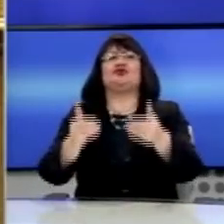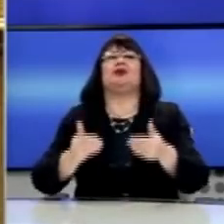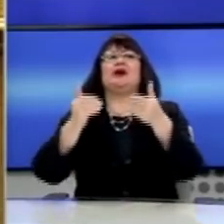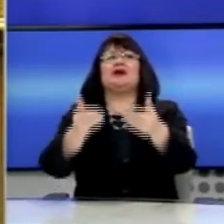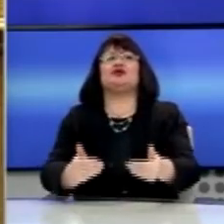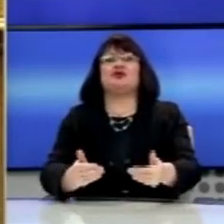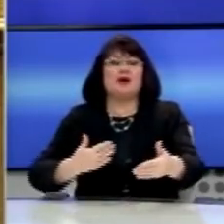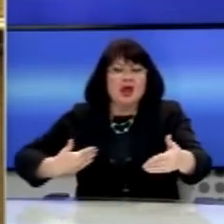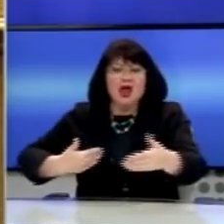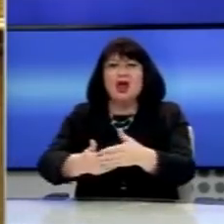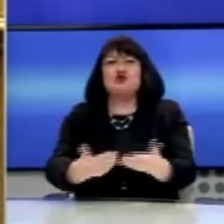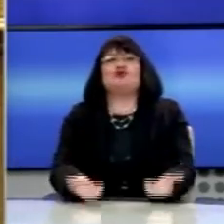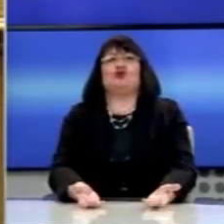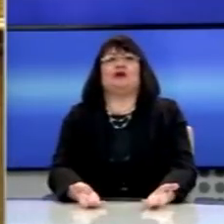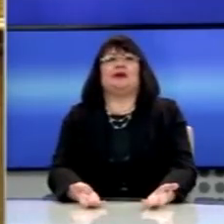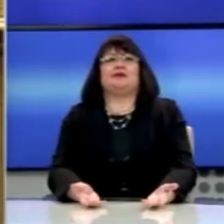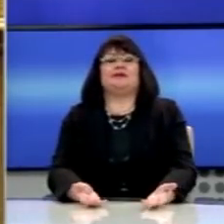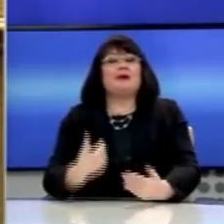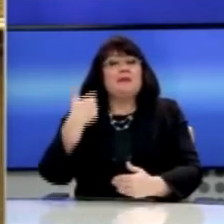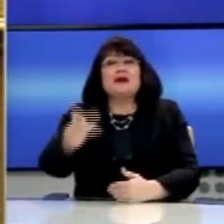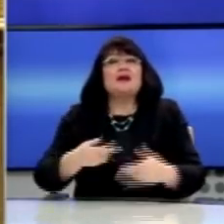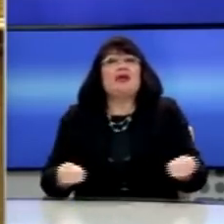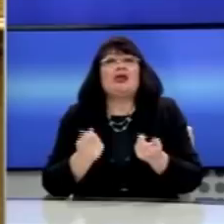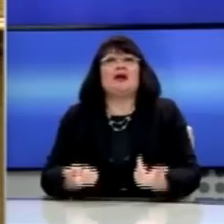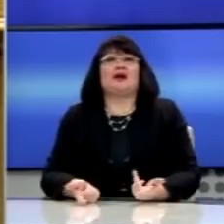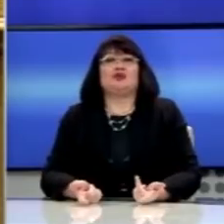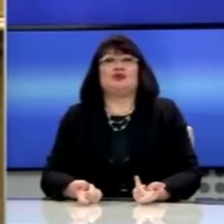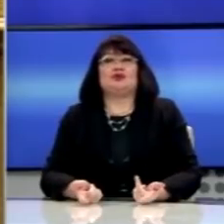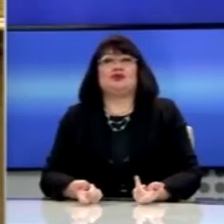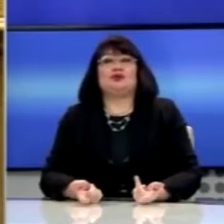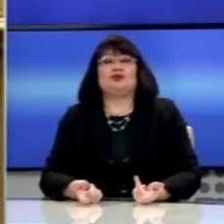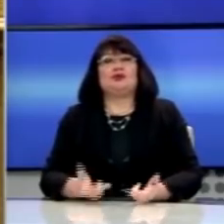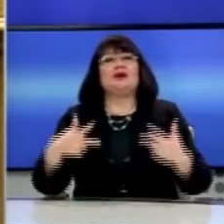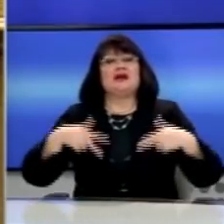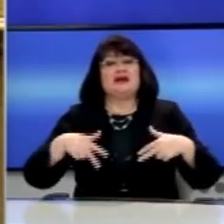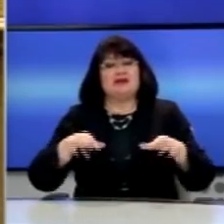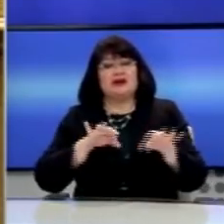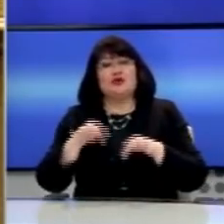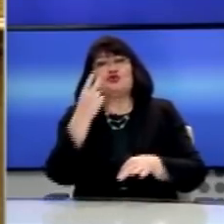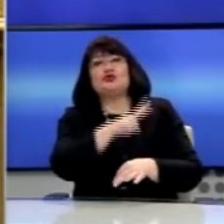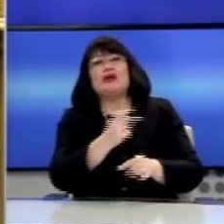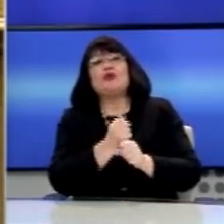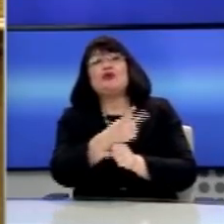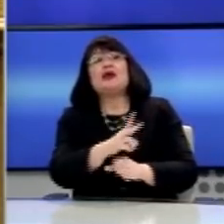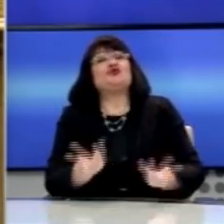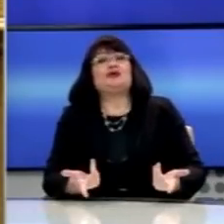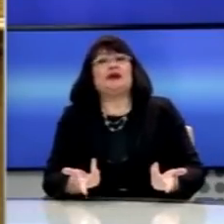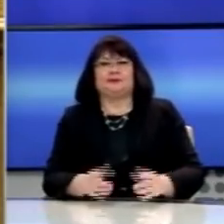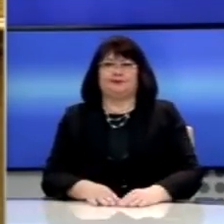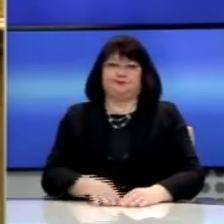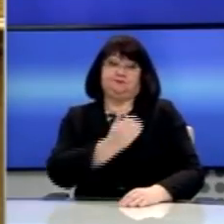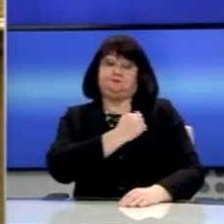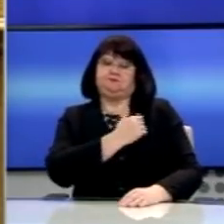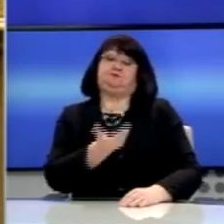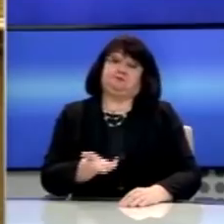έχουν ημερομηνία λήξης. Τι θα κάνετε? Τι λέει το κυβερνητικό σας έργο? Θα μου πείτε,